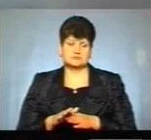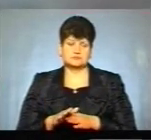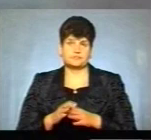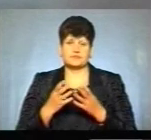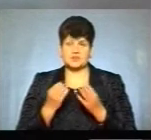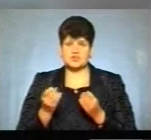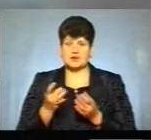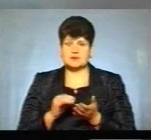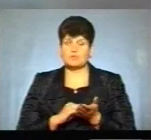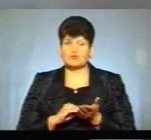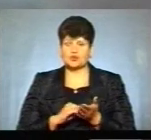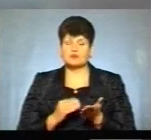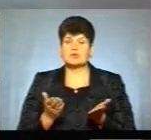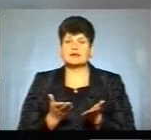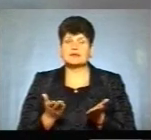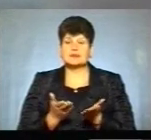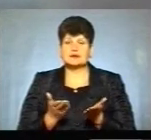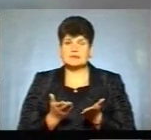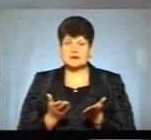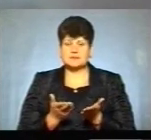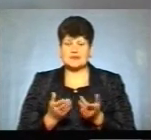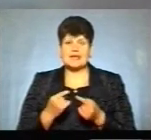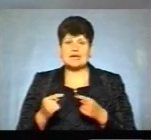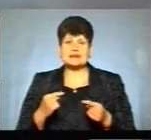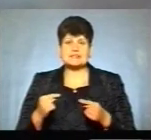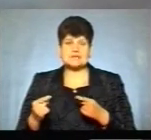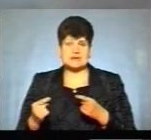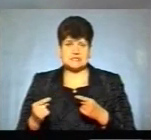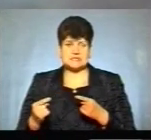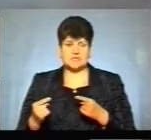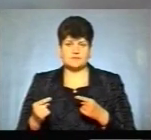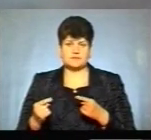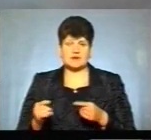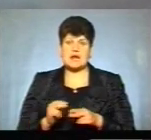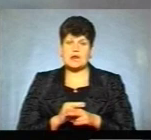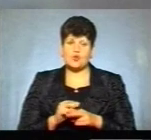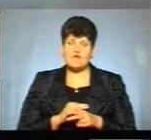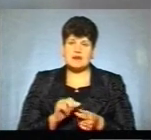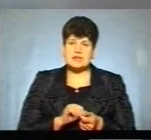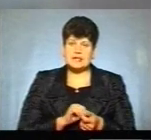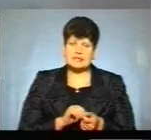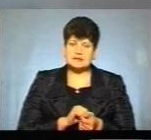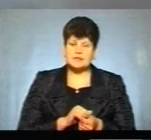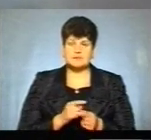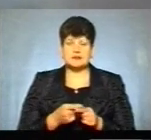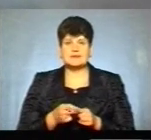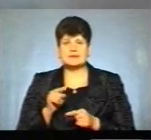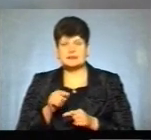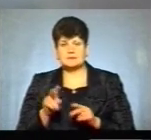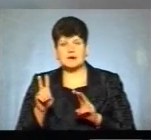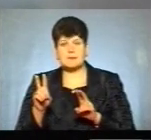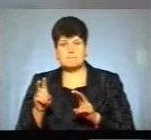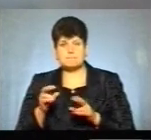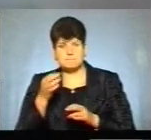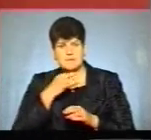Ще раз повторимо, яка все-таки різниця між лікувальним канабісом і тими препаратами, які